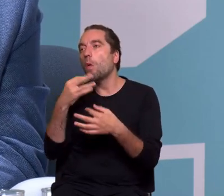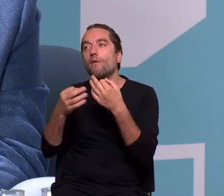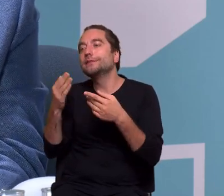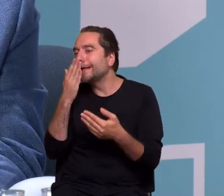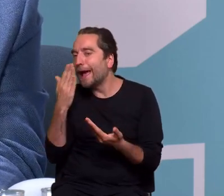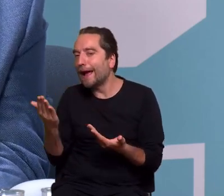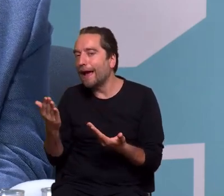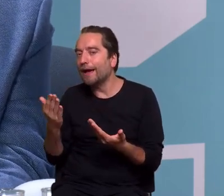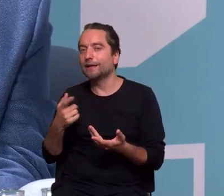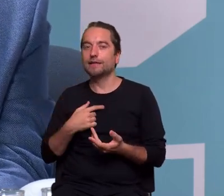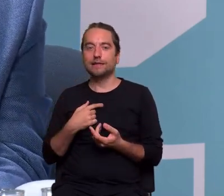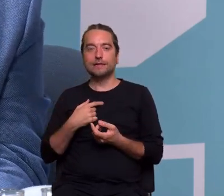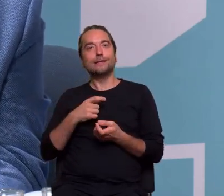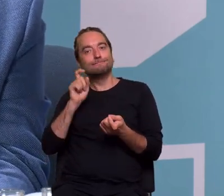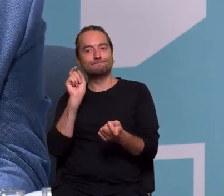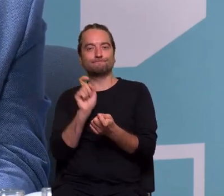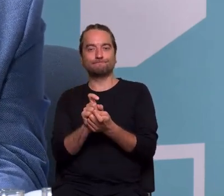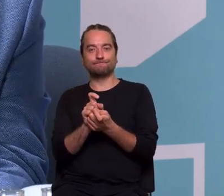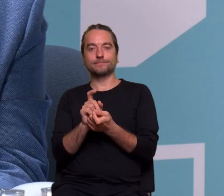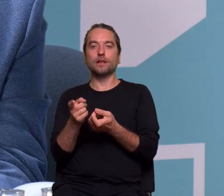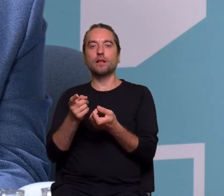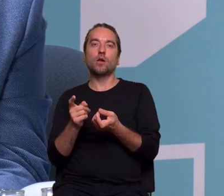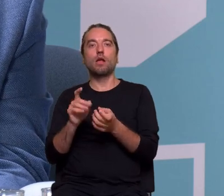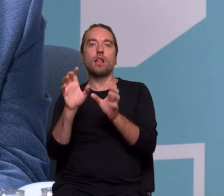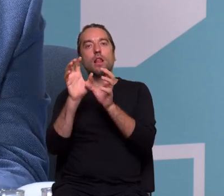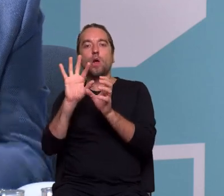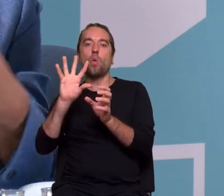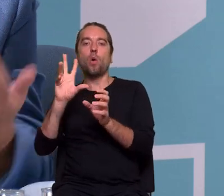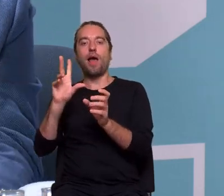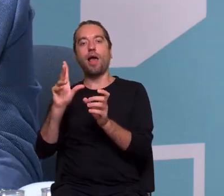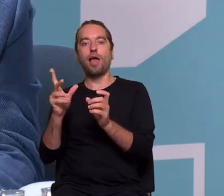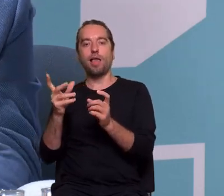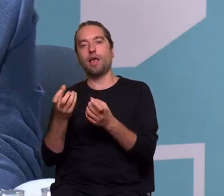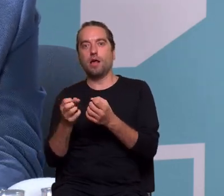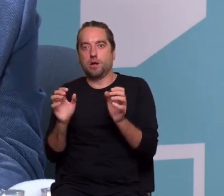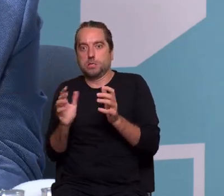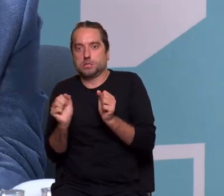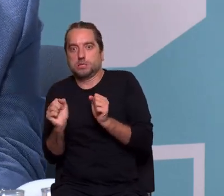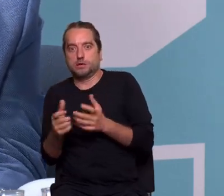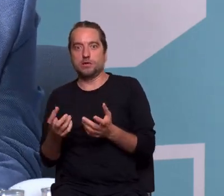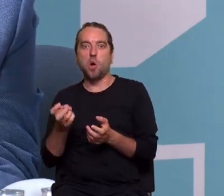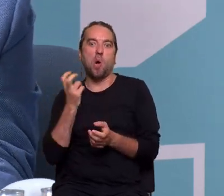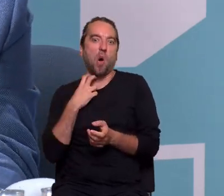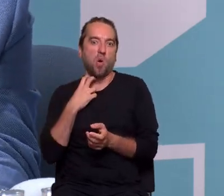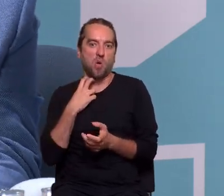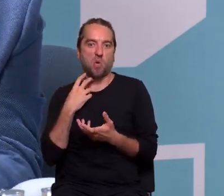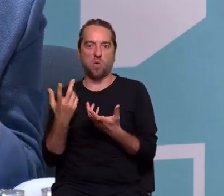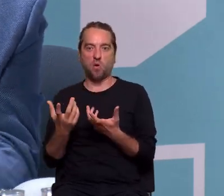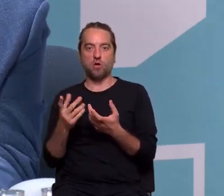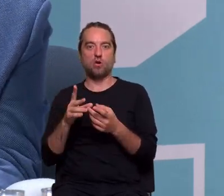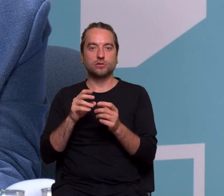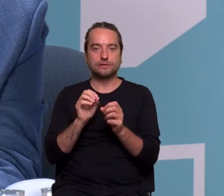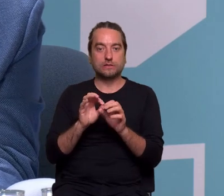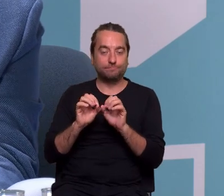Ja jestem gorącym przeciwnikiem estetyki grozy, która się odrywa, to znaczy horroru jako takiego, który się odrywa od pewnej funkcji społecznej,